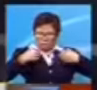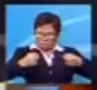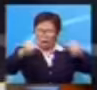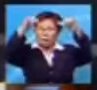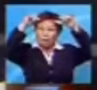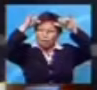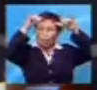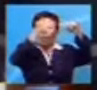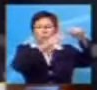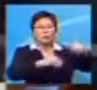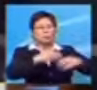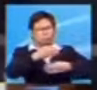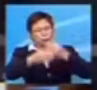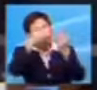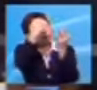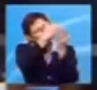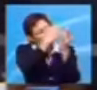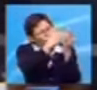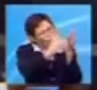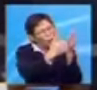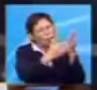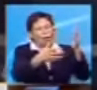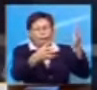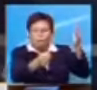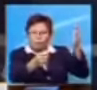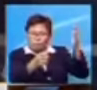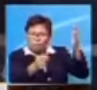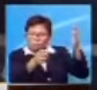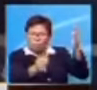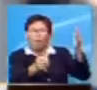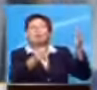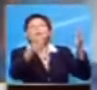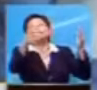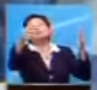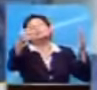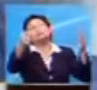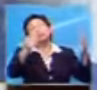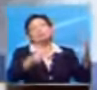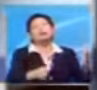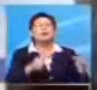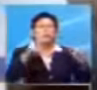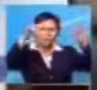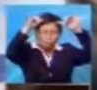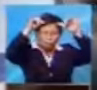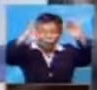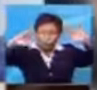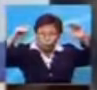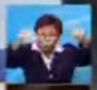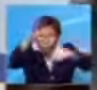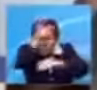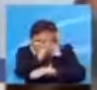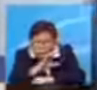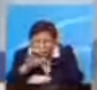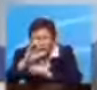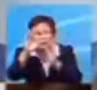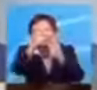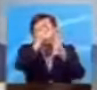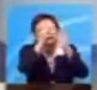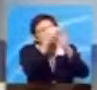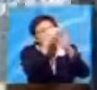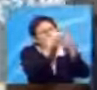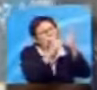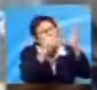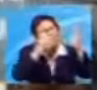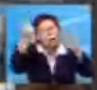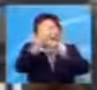serta prosedur pemerahan susu lembu fokus turut diberi bagi mencari formula terbaik dalam